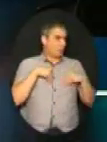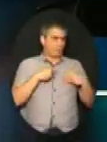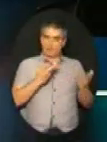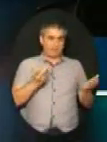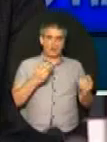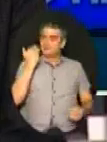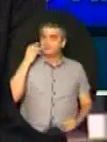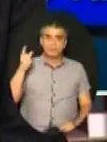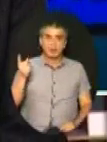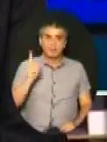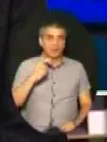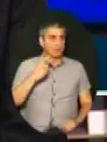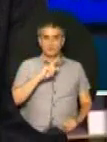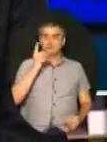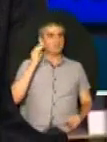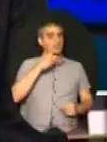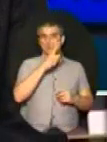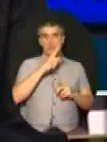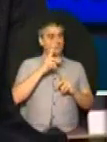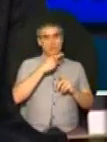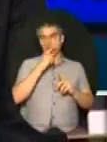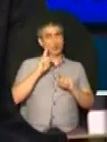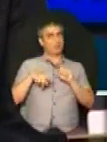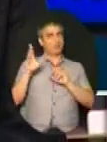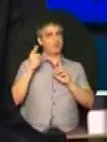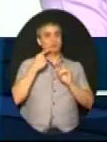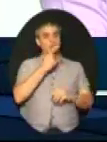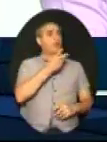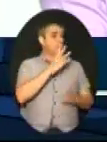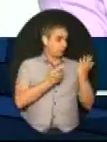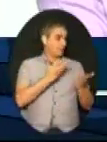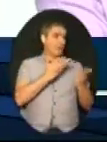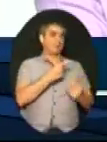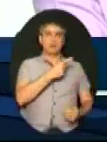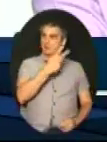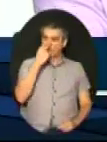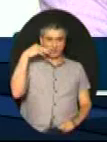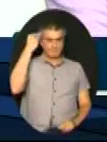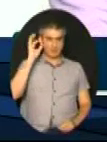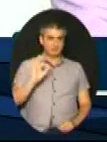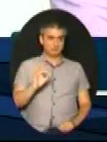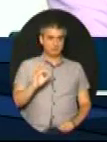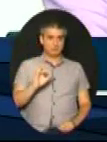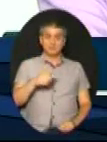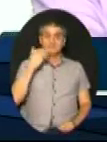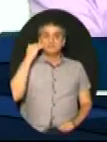אגב, אבל לא, גם אני לא מקבל את ההבחנה הזאת, אבל ההבחנה הזאת קיימת. זה נרצי פלסטיני לכל דבר. ציפי לבני איננה